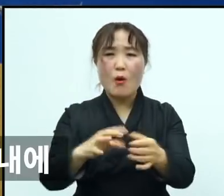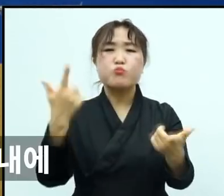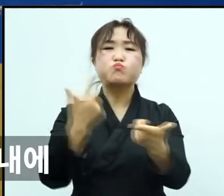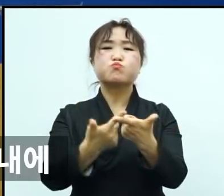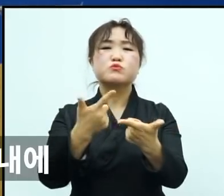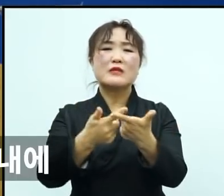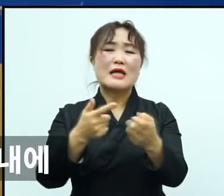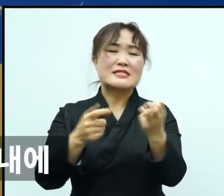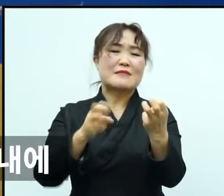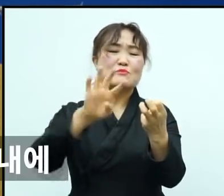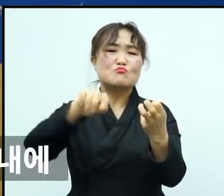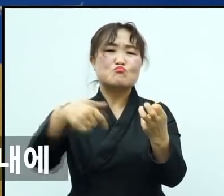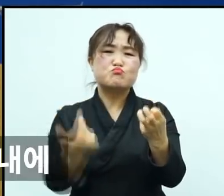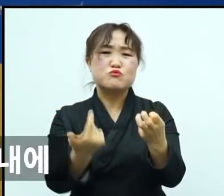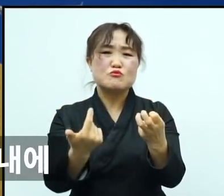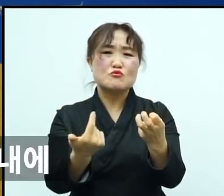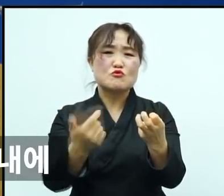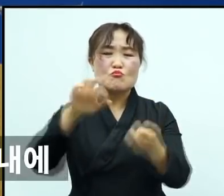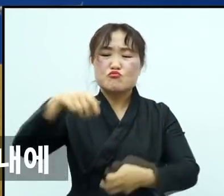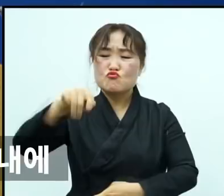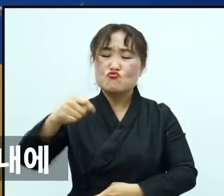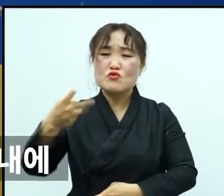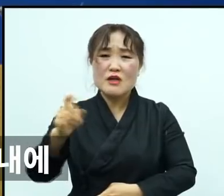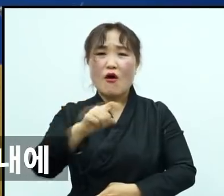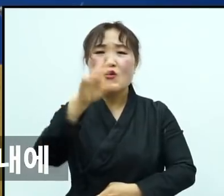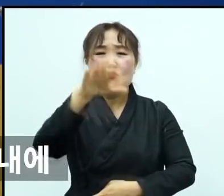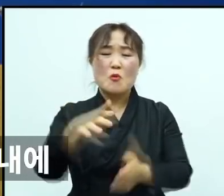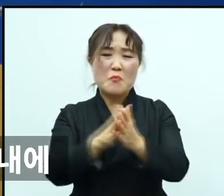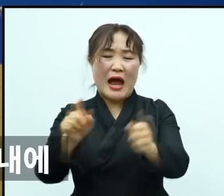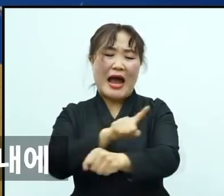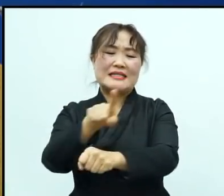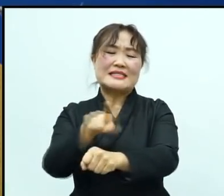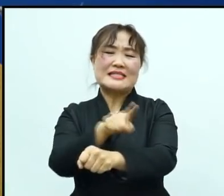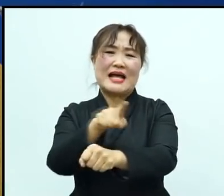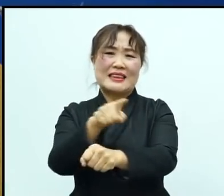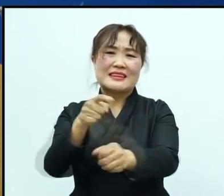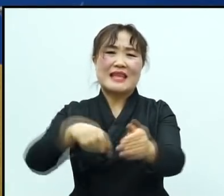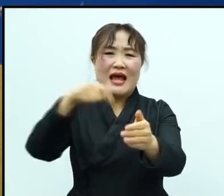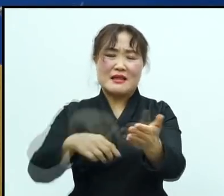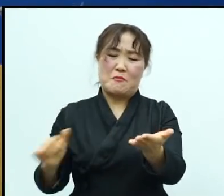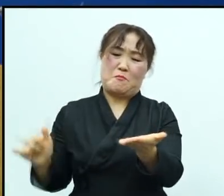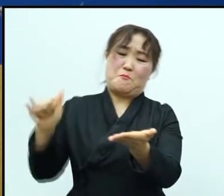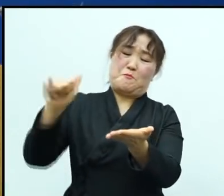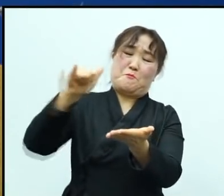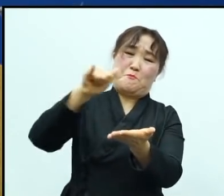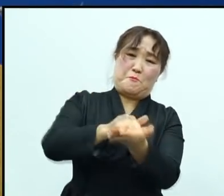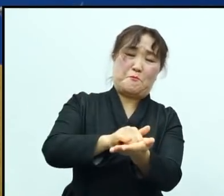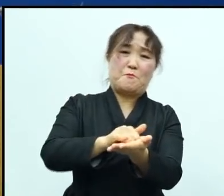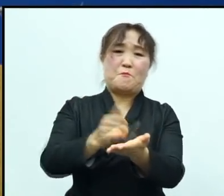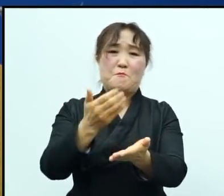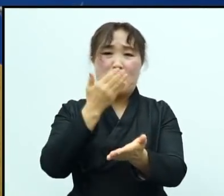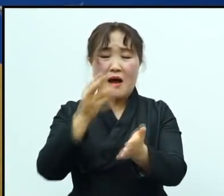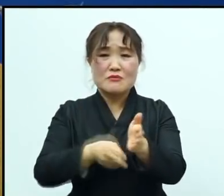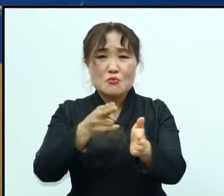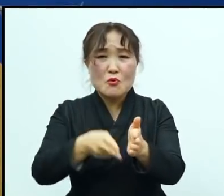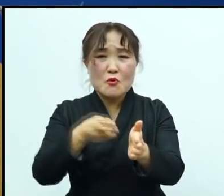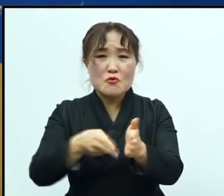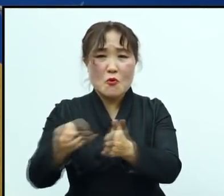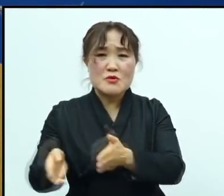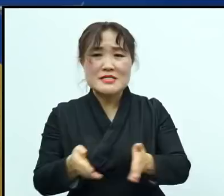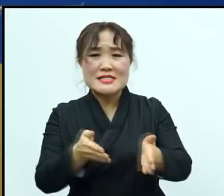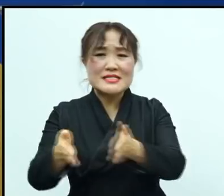부산에서는 30분, 불경 어디서 출발해도 1시간 이내에 공항에 도착할 수 있는 공항철도와